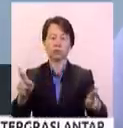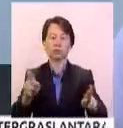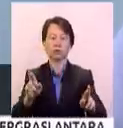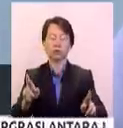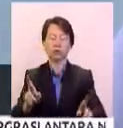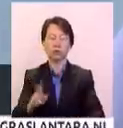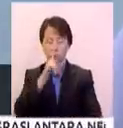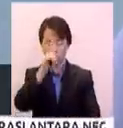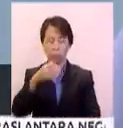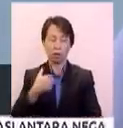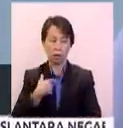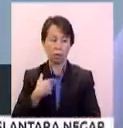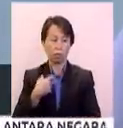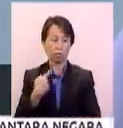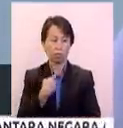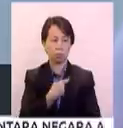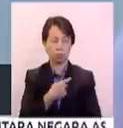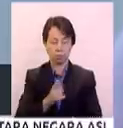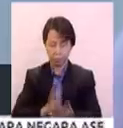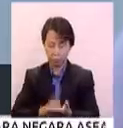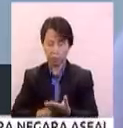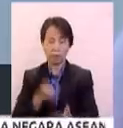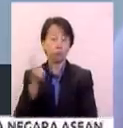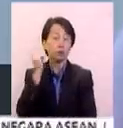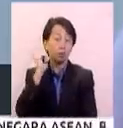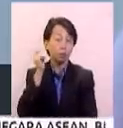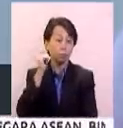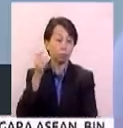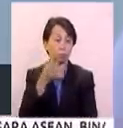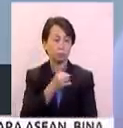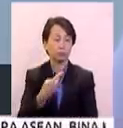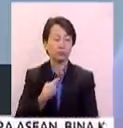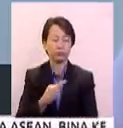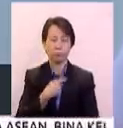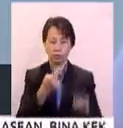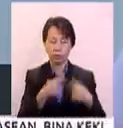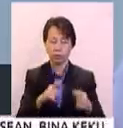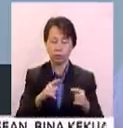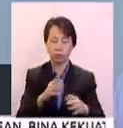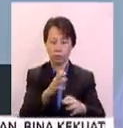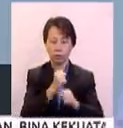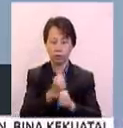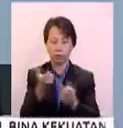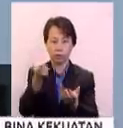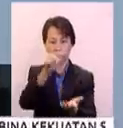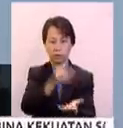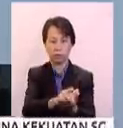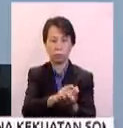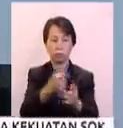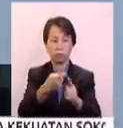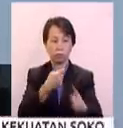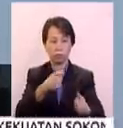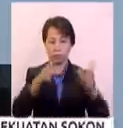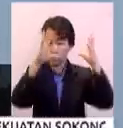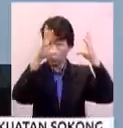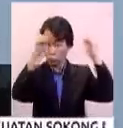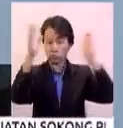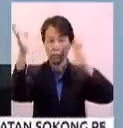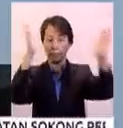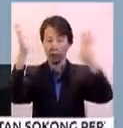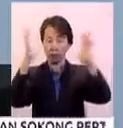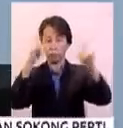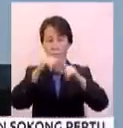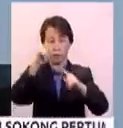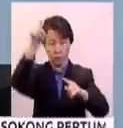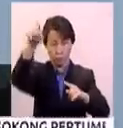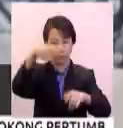Ini memang ada dalam kita punya perbincangan tadi, dan kita juga sedang mendapatkan laporan daripada kedutaan Malaysia